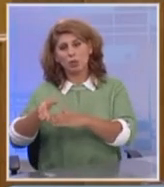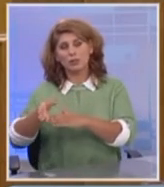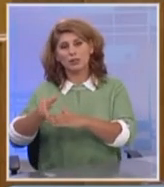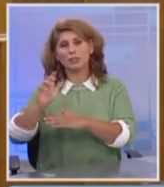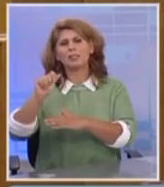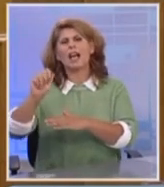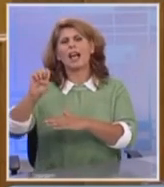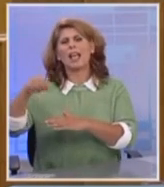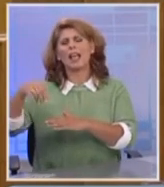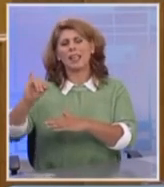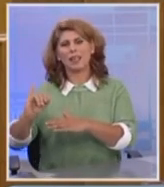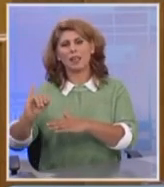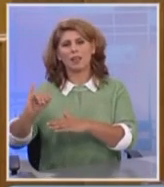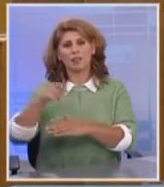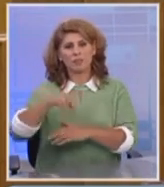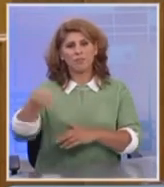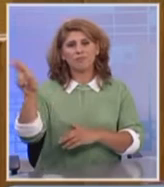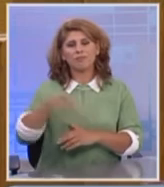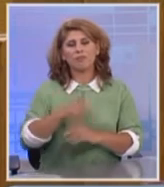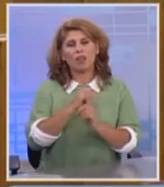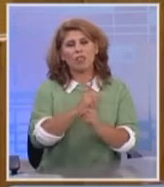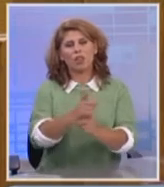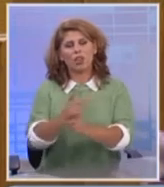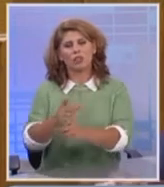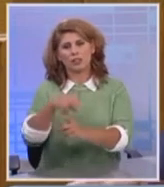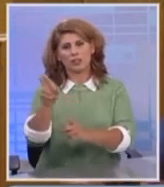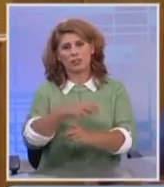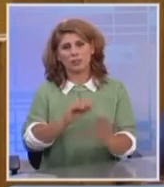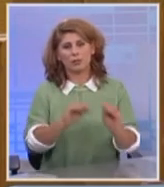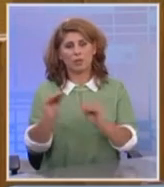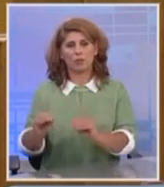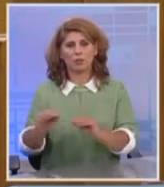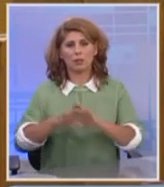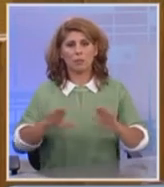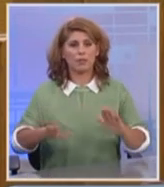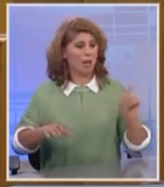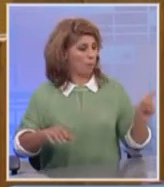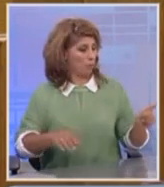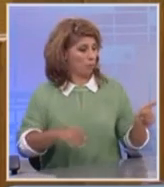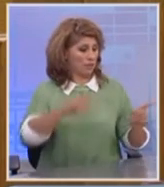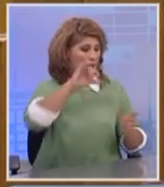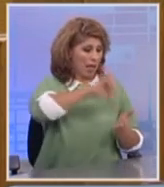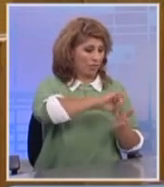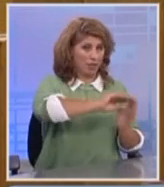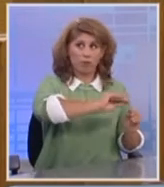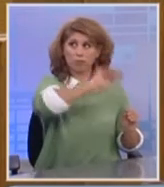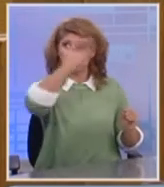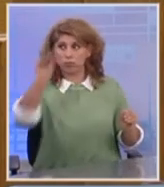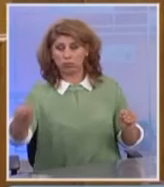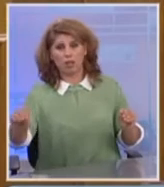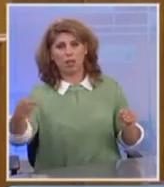στα ΑΕΗ. Ήδη καταργούνται ειδικότητες, μετακομίζεται παιδιά από το ένα άκρο της Αττικής στο άλλο. Σήμερα πάλι